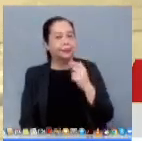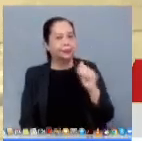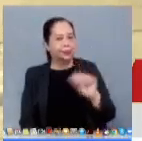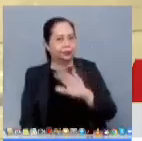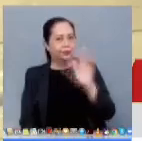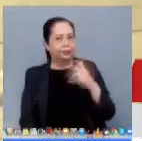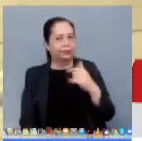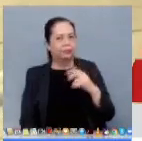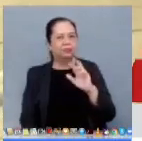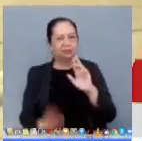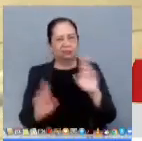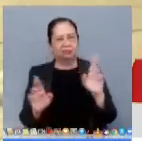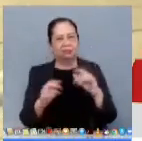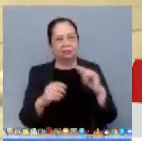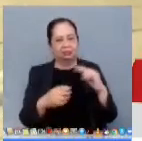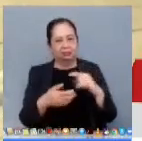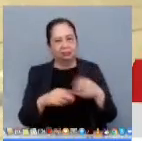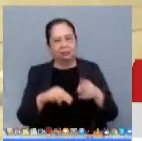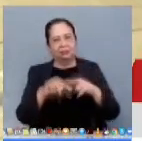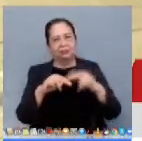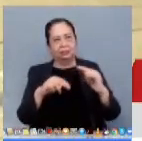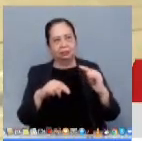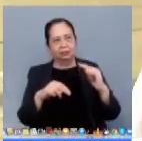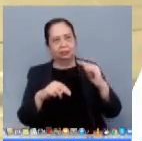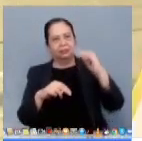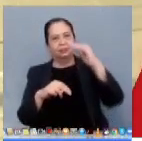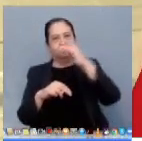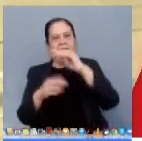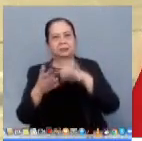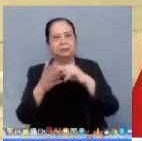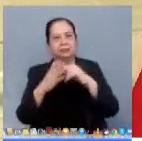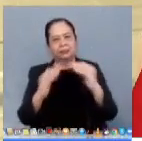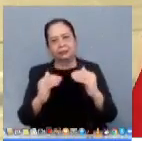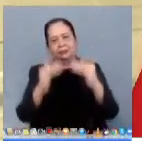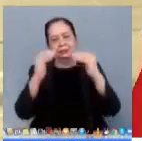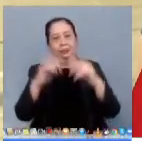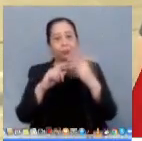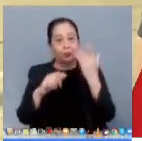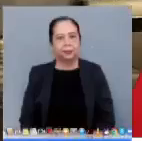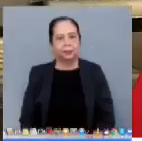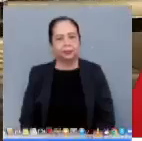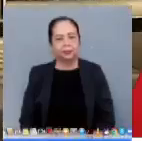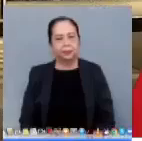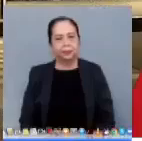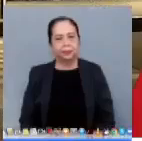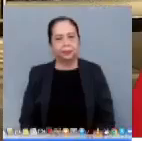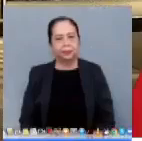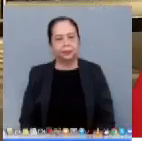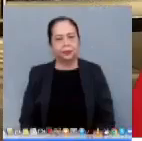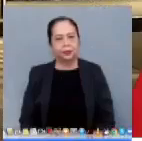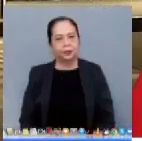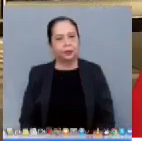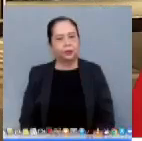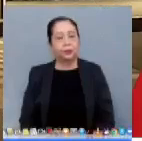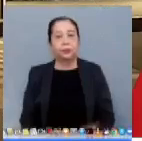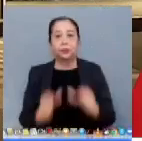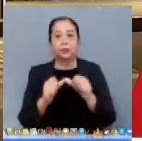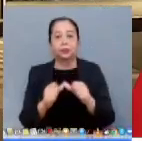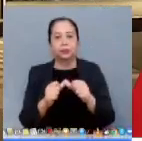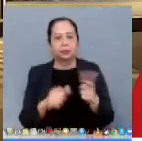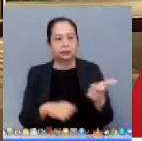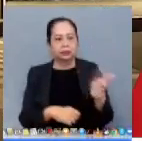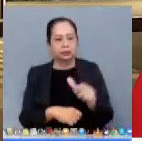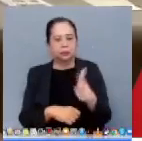ng airfare dahil ngayong Hulyo magkakaroon ng karagdagang fuel surcharge. Patuloy ang chain reaction ng pagtaas ng